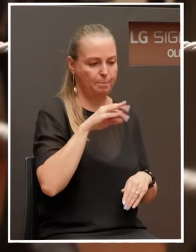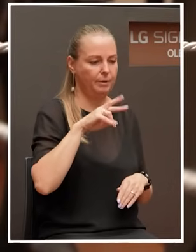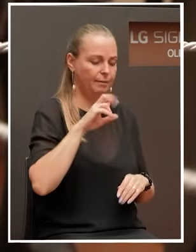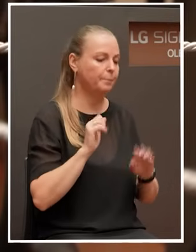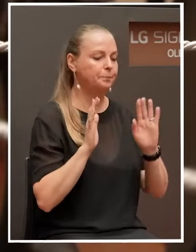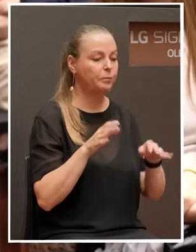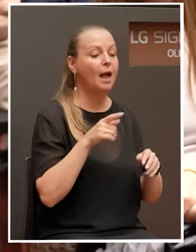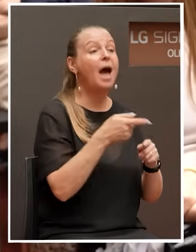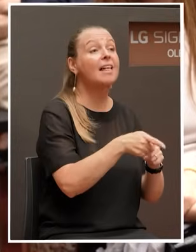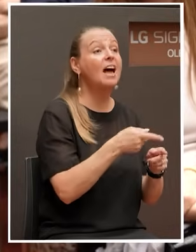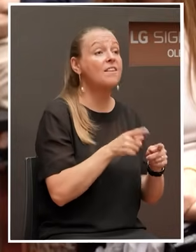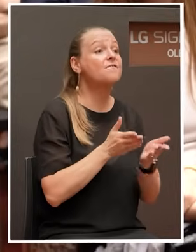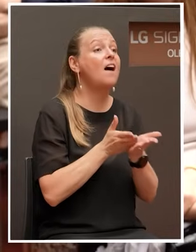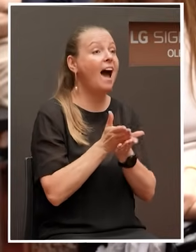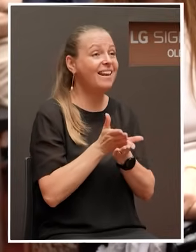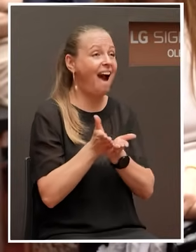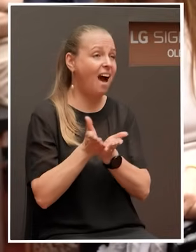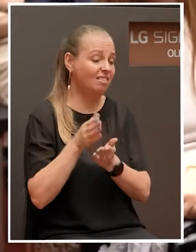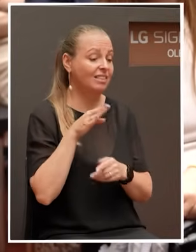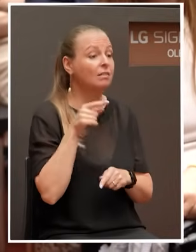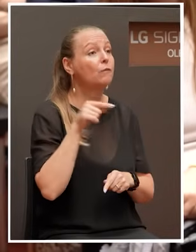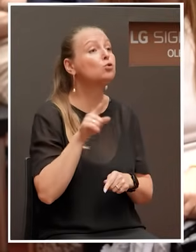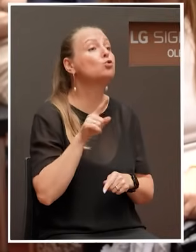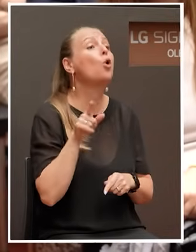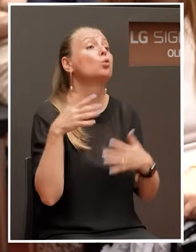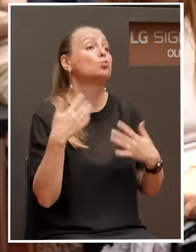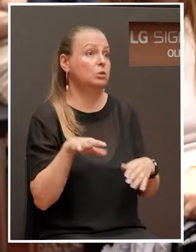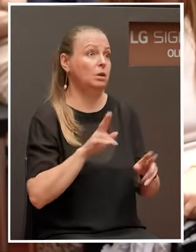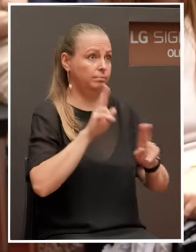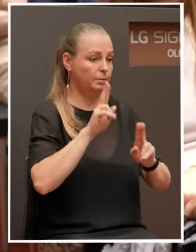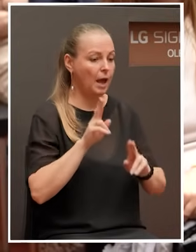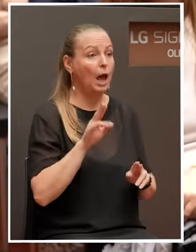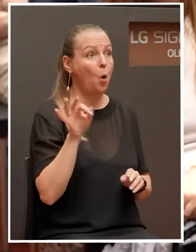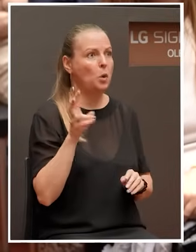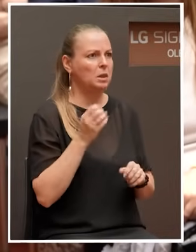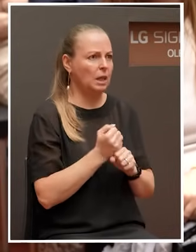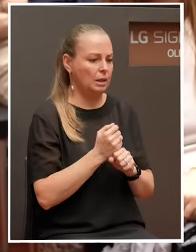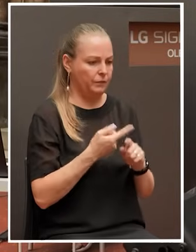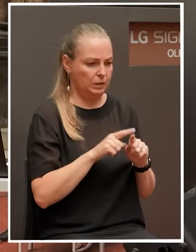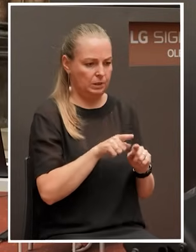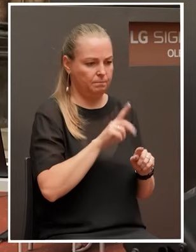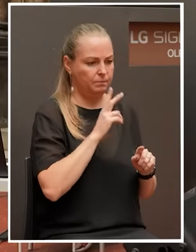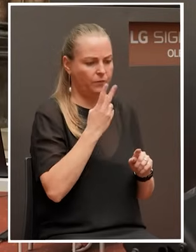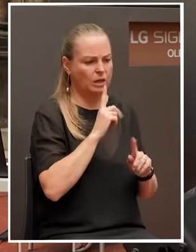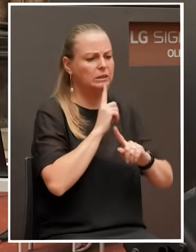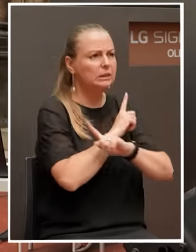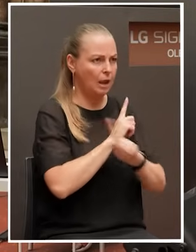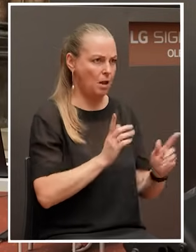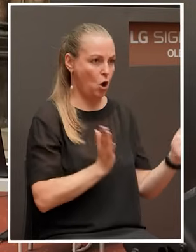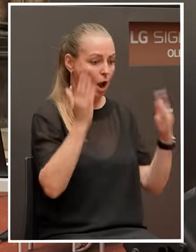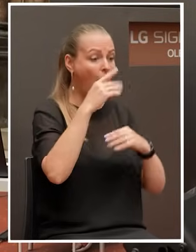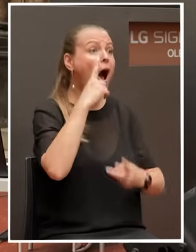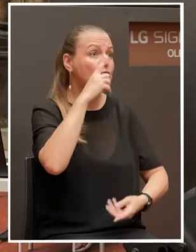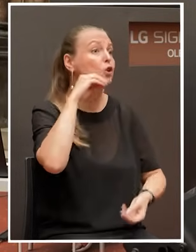Это, в общем, вариации того, что он уже делал. И он почему-то делает вот эти два довольно странных холста с одним и